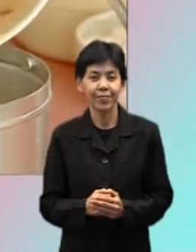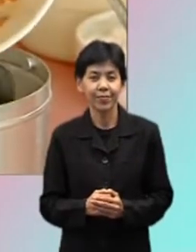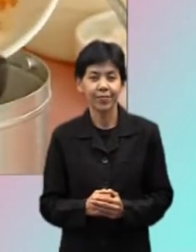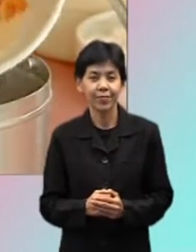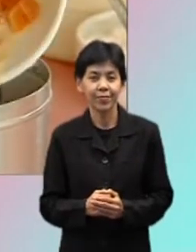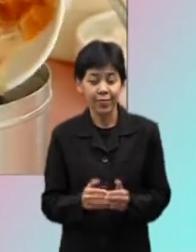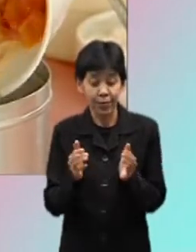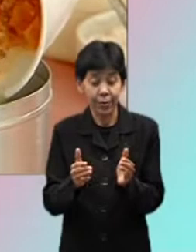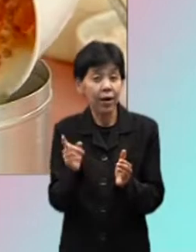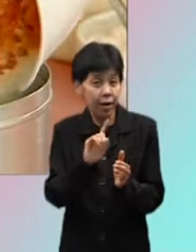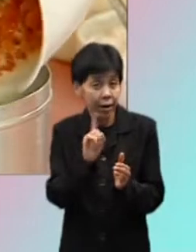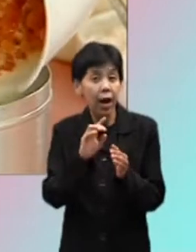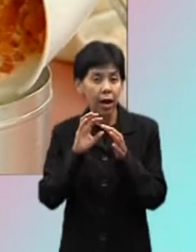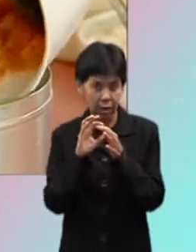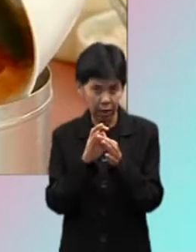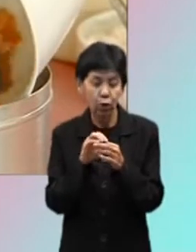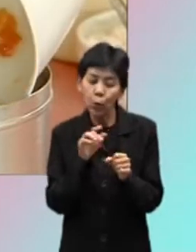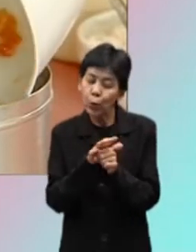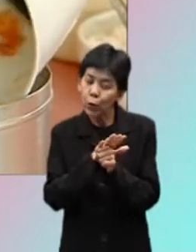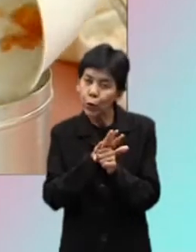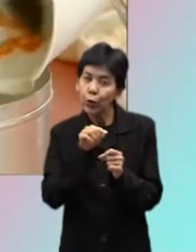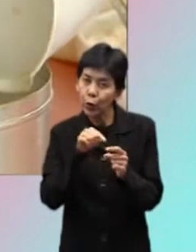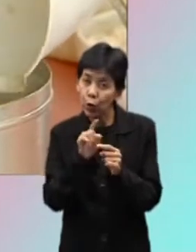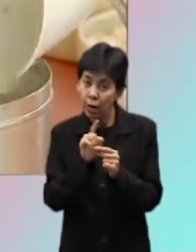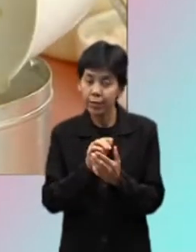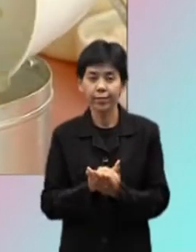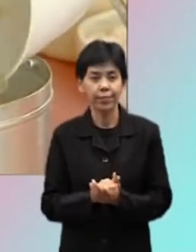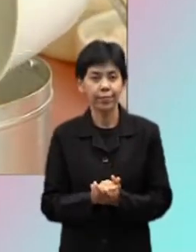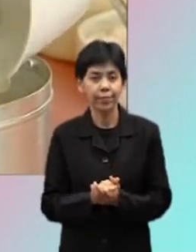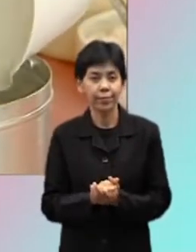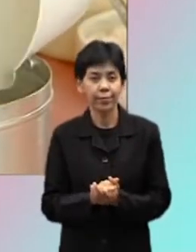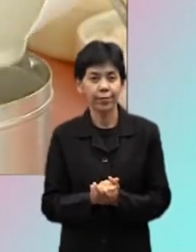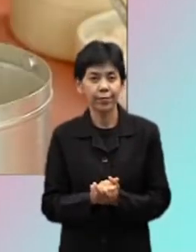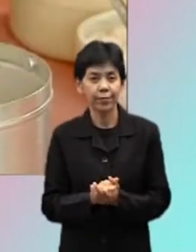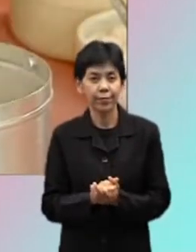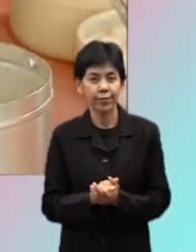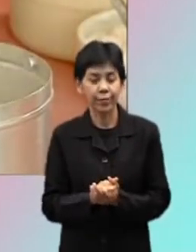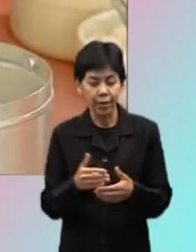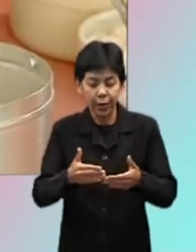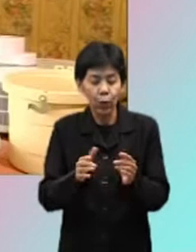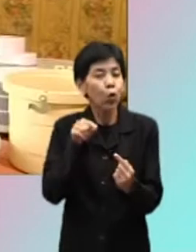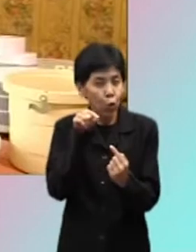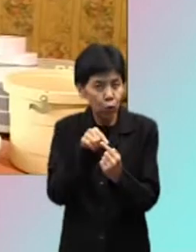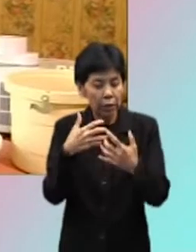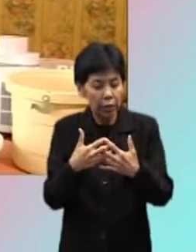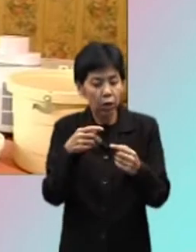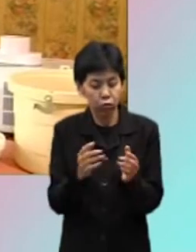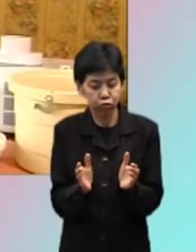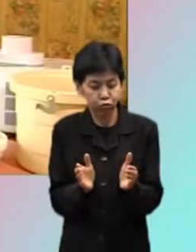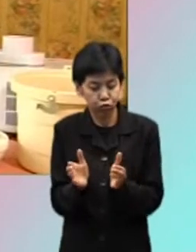สัดส่วนที่ให้เนี่ยนะคะจะได้พอดีกับเครื่องที่เราใช้ปั่นพอดีเลยนะ